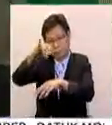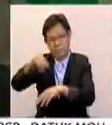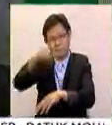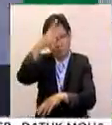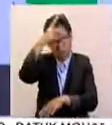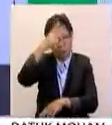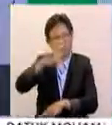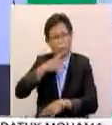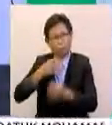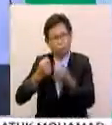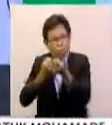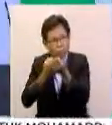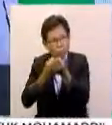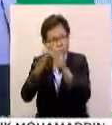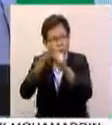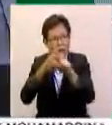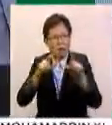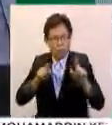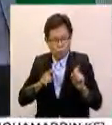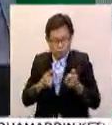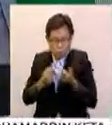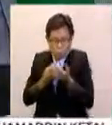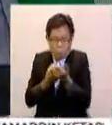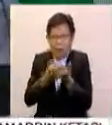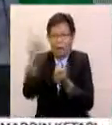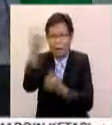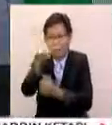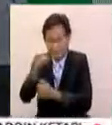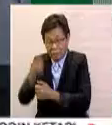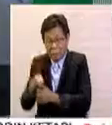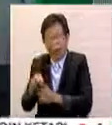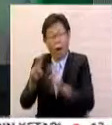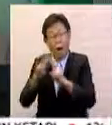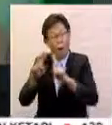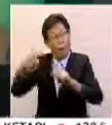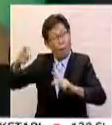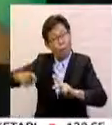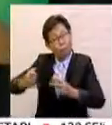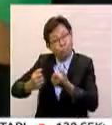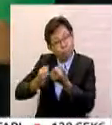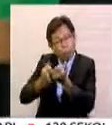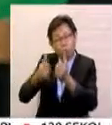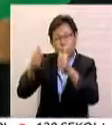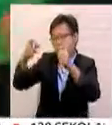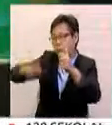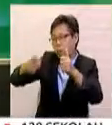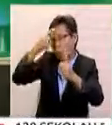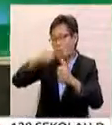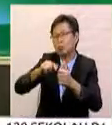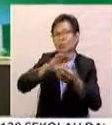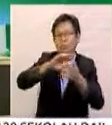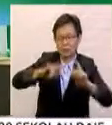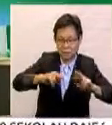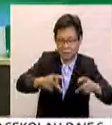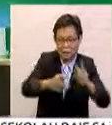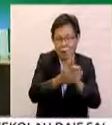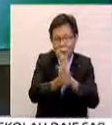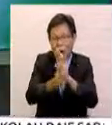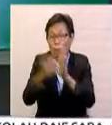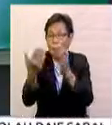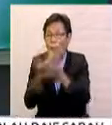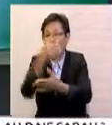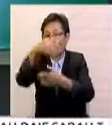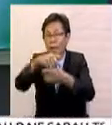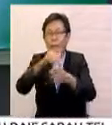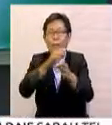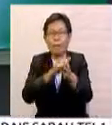Darul berkata sokongan daripada pihak swasta seperti Grab amat diperlukan bagi melahirkan bakat-bakat baru yang berkemahiran